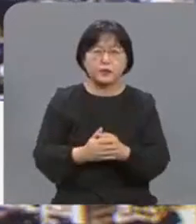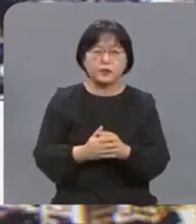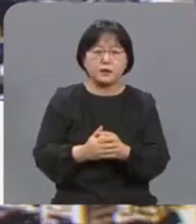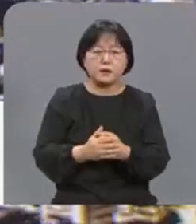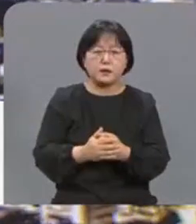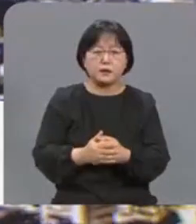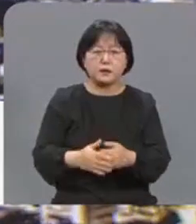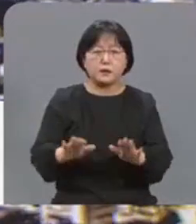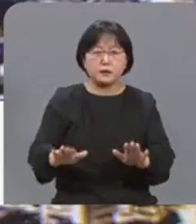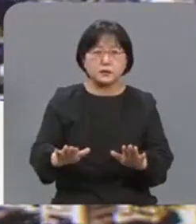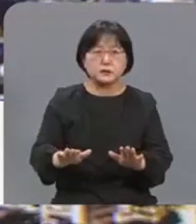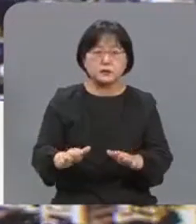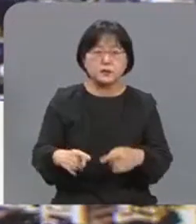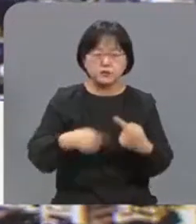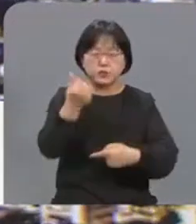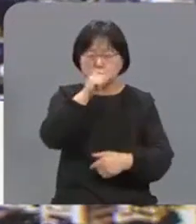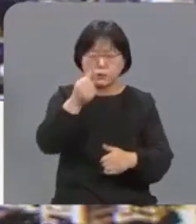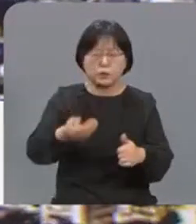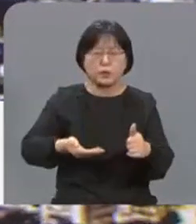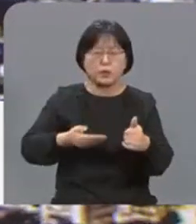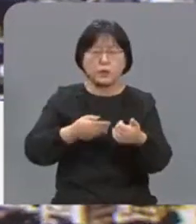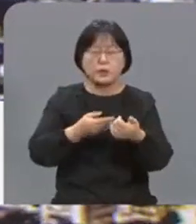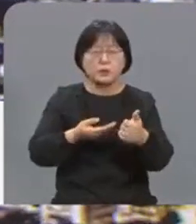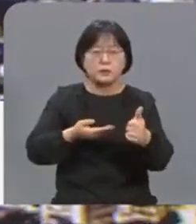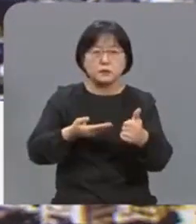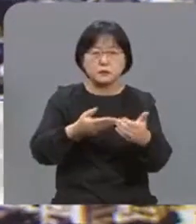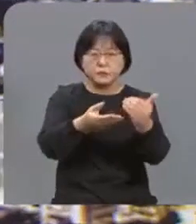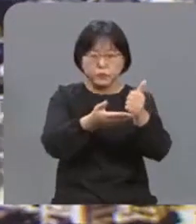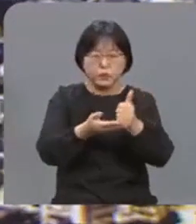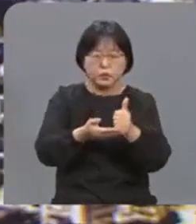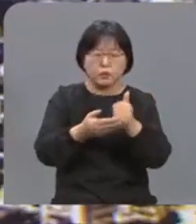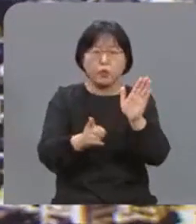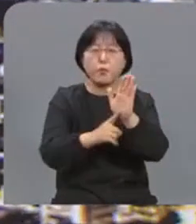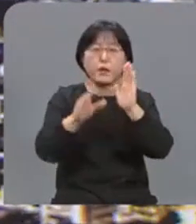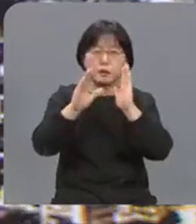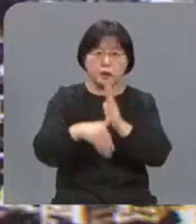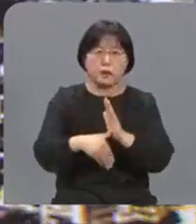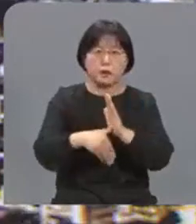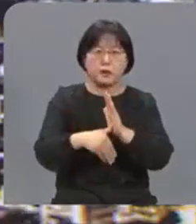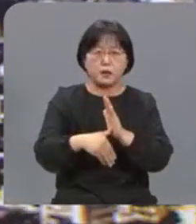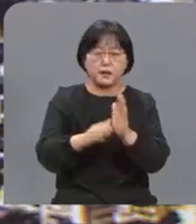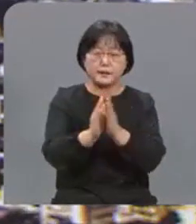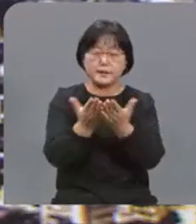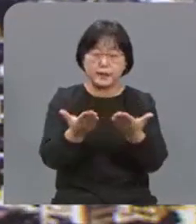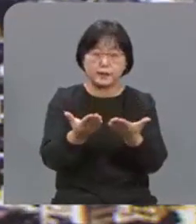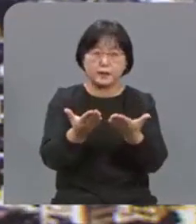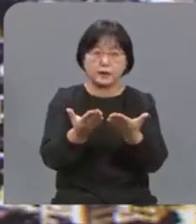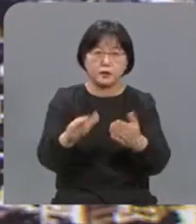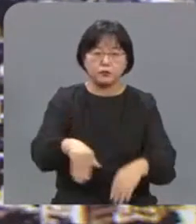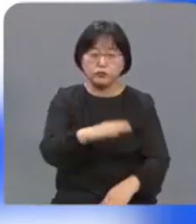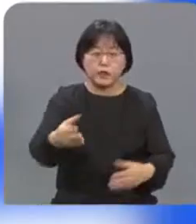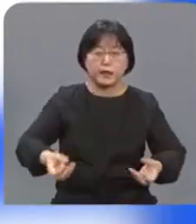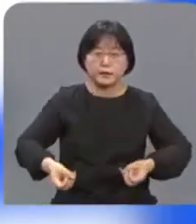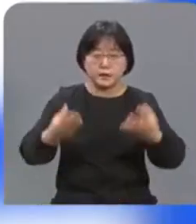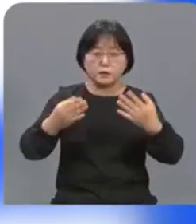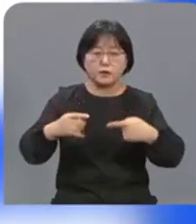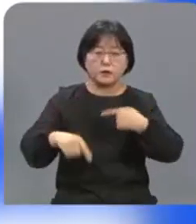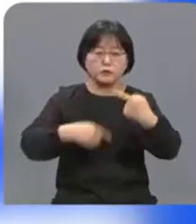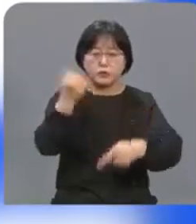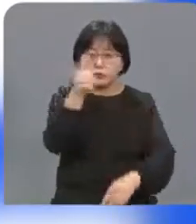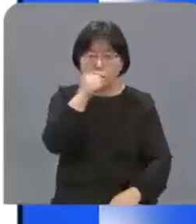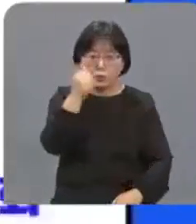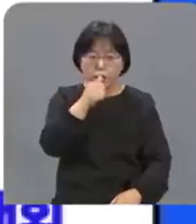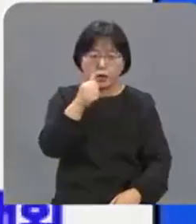그렇지만 이제는 수어 통역을 제공하고 있으니 홍보하실 때 책자에 우리 행사에는 수어